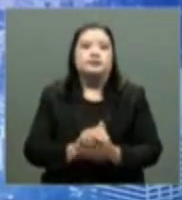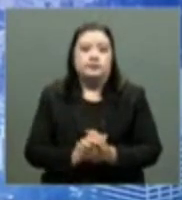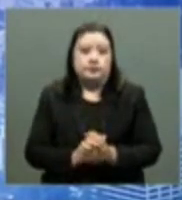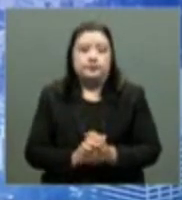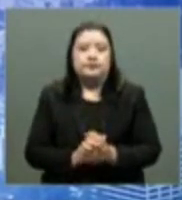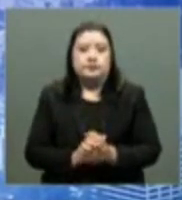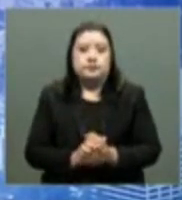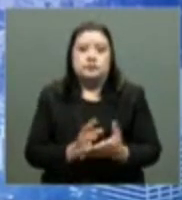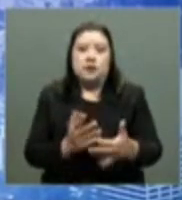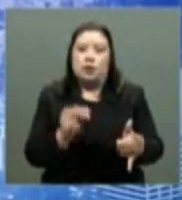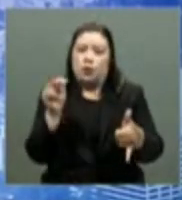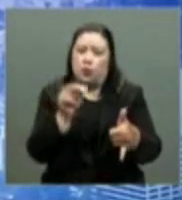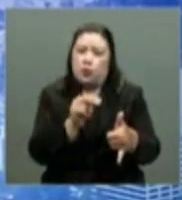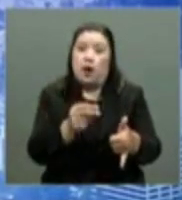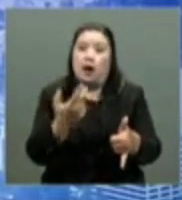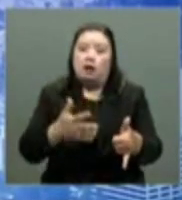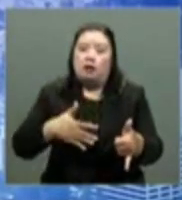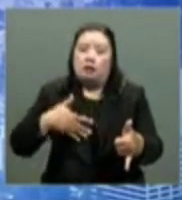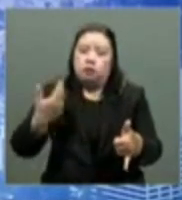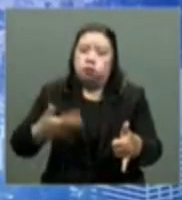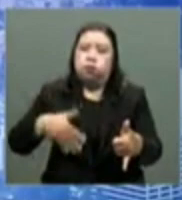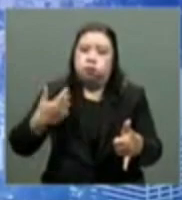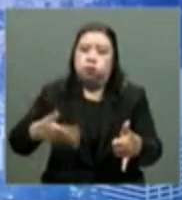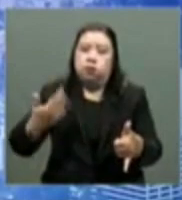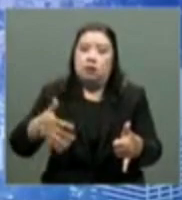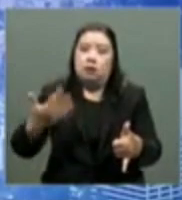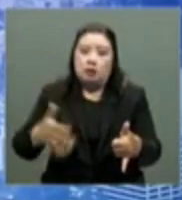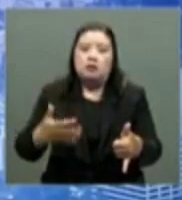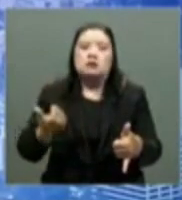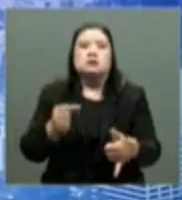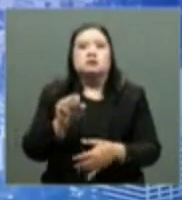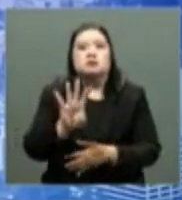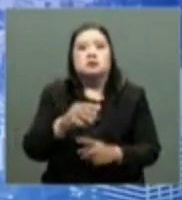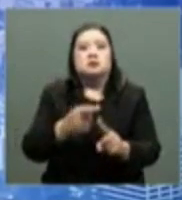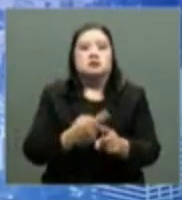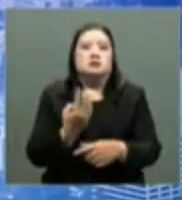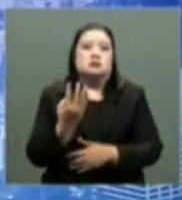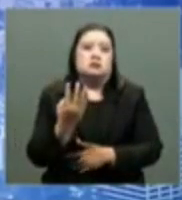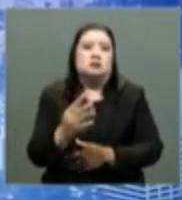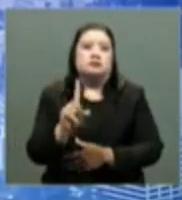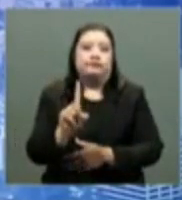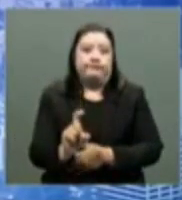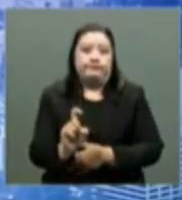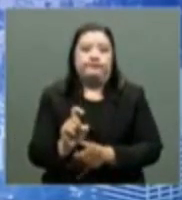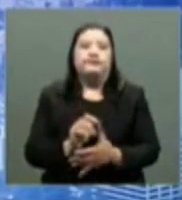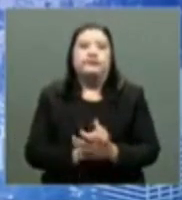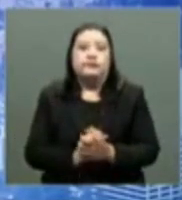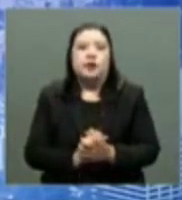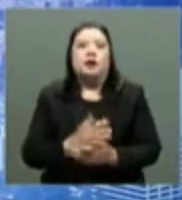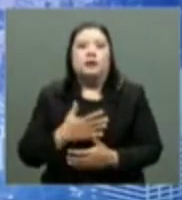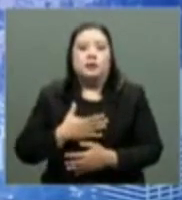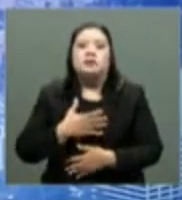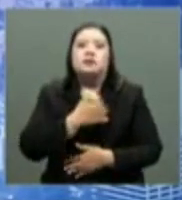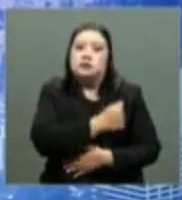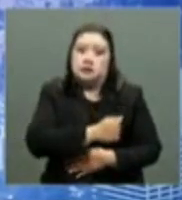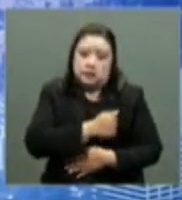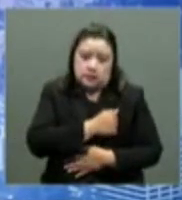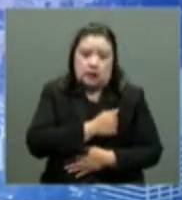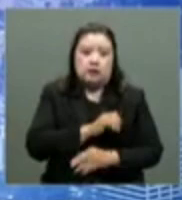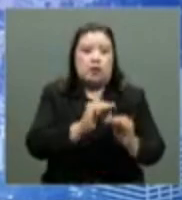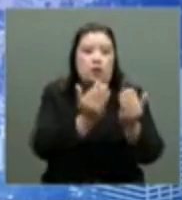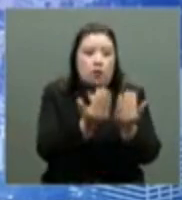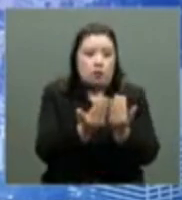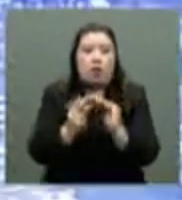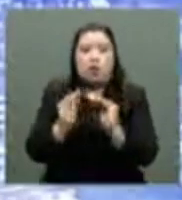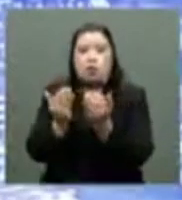ครับอาการแย่ลงเรื่อยๆและเสียชีวิตในวันที่14เมษายนนะครับขอแสดงความเสียใจกับทั้งสองครอบครัวนี้ด้